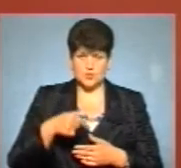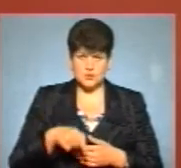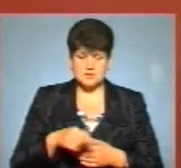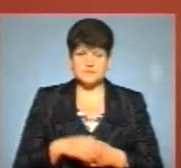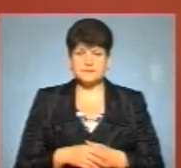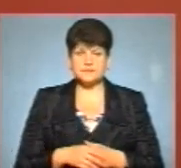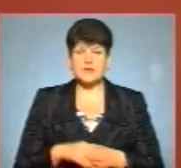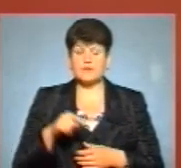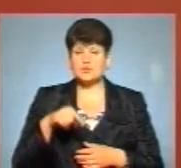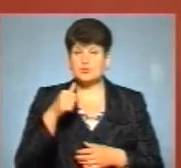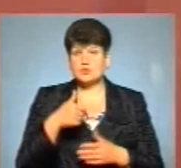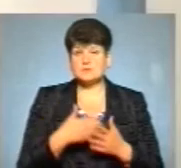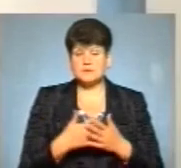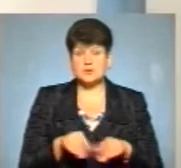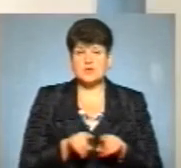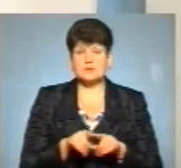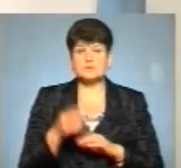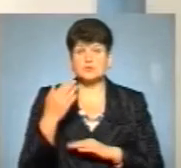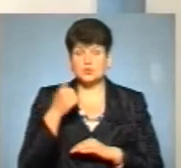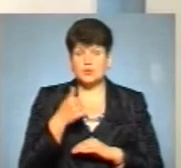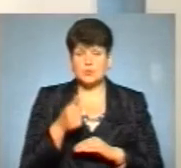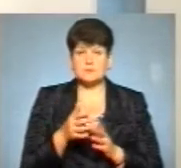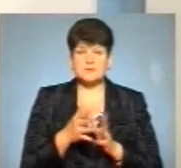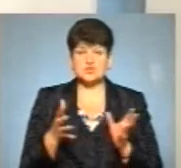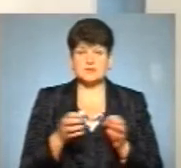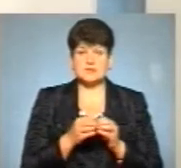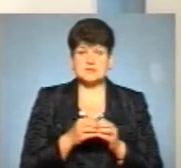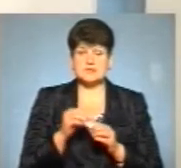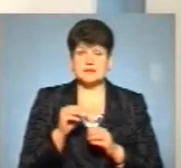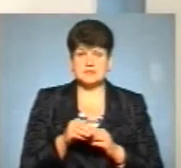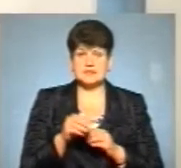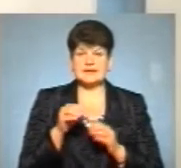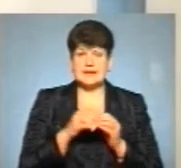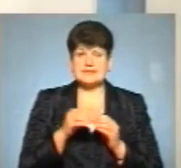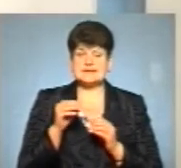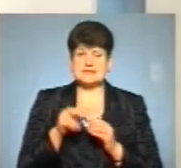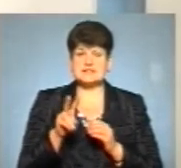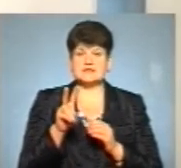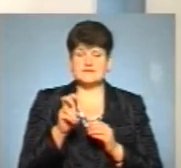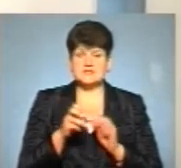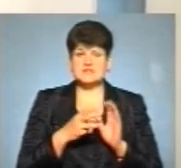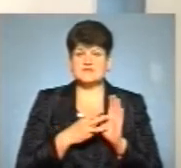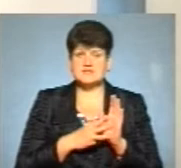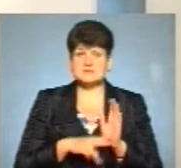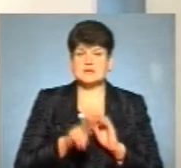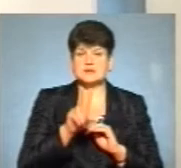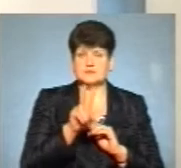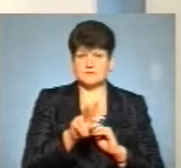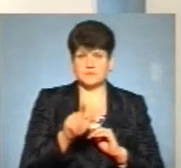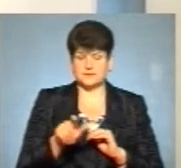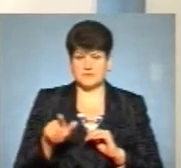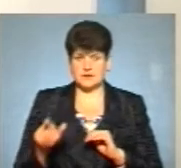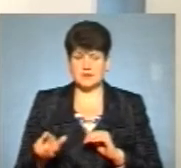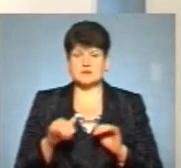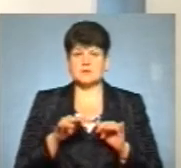року, приблизно як і в минулого року, понад 10 тисяч, а точніше 10 тисяч 282 особи. Справа в тому, що в